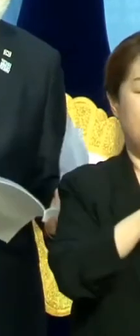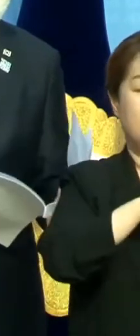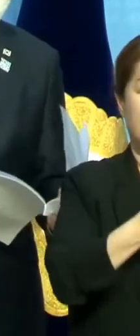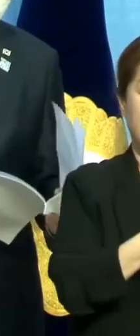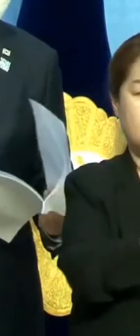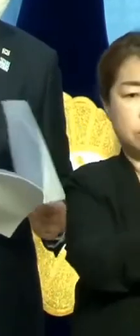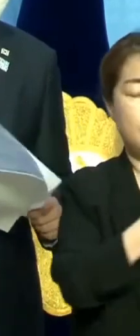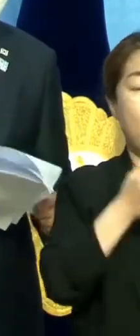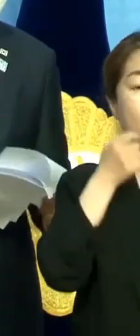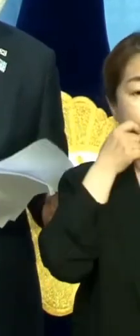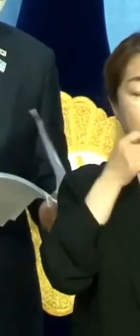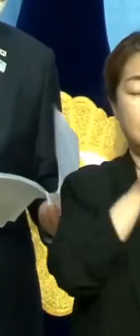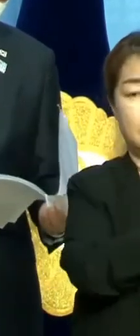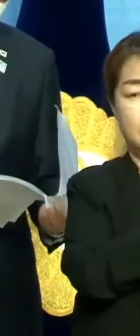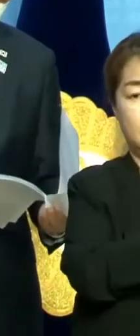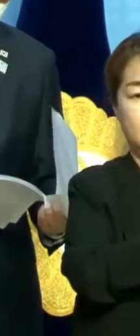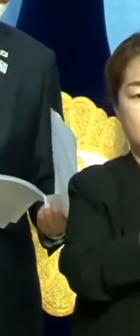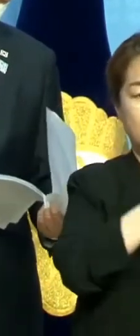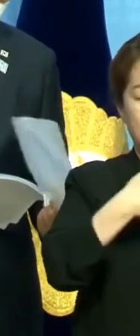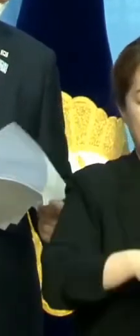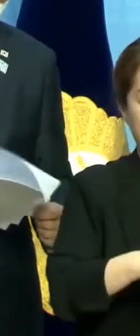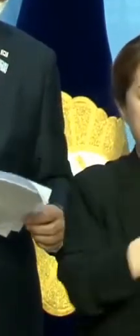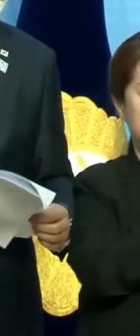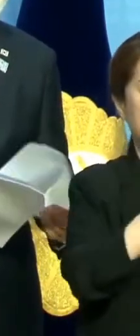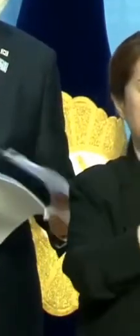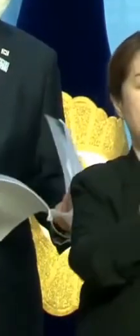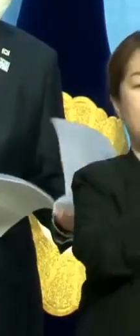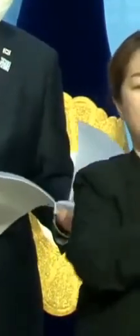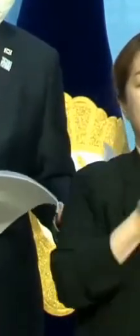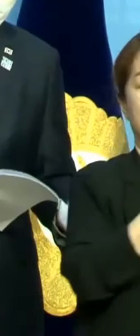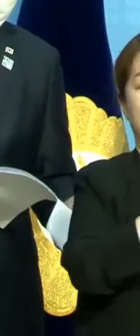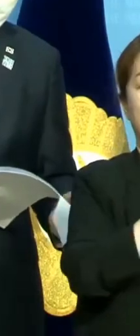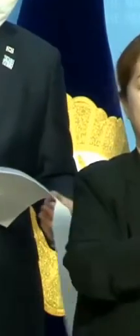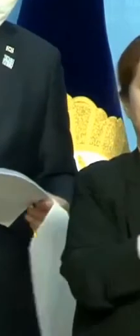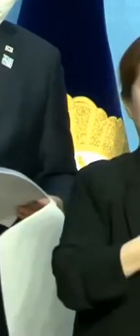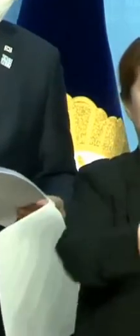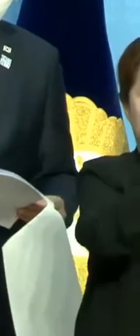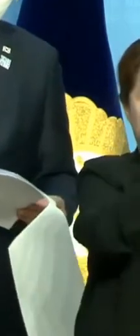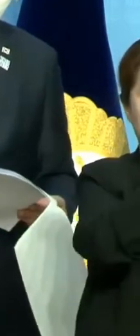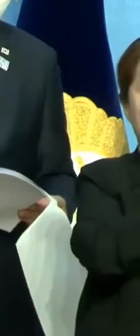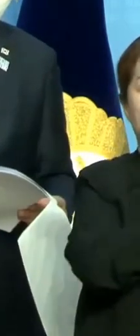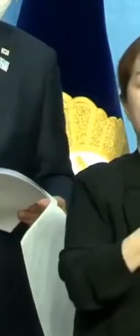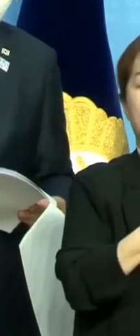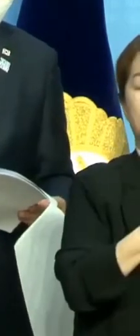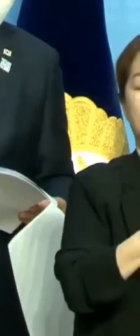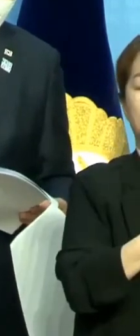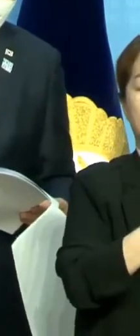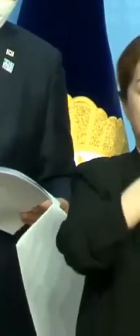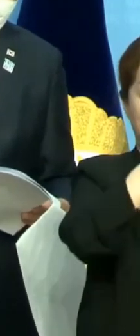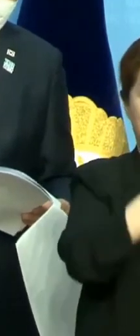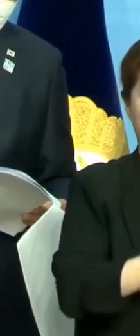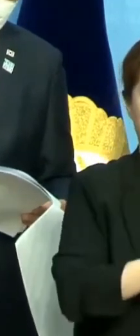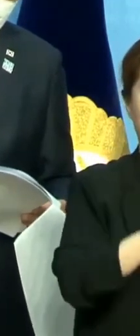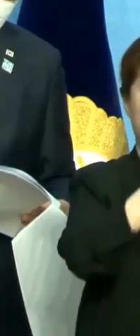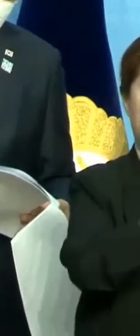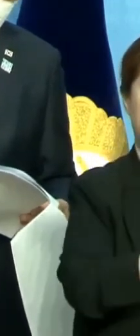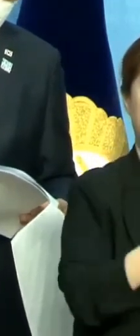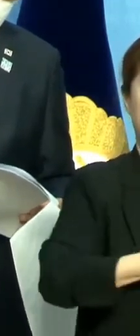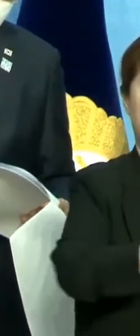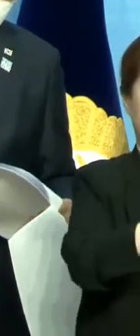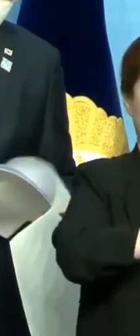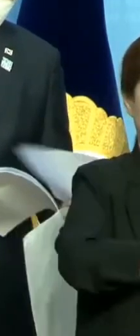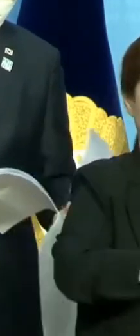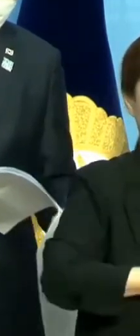인식하고 무력한 존재로 만들어버렸습니다. 이와 관련한 자세한 사항은 여러분께